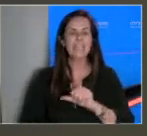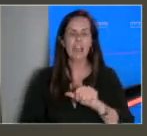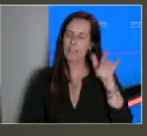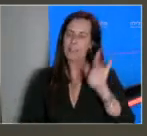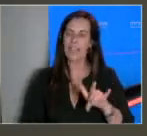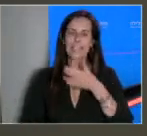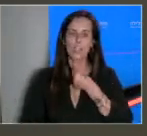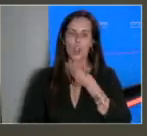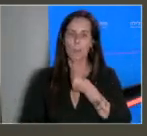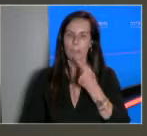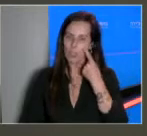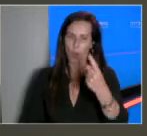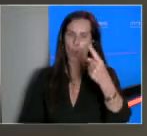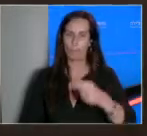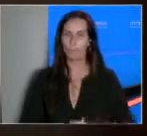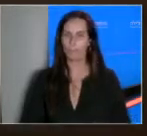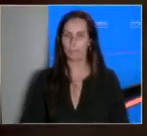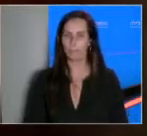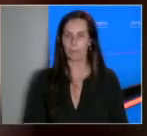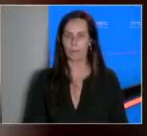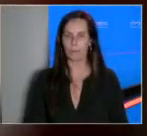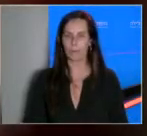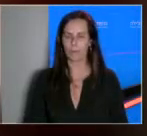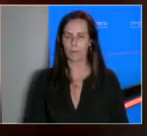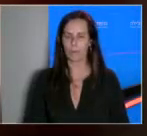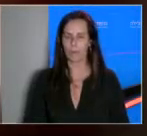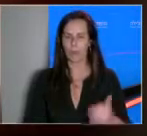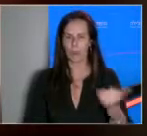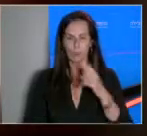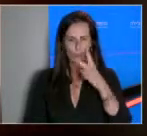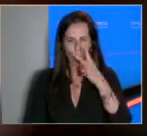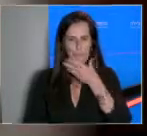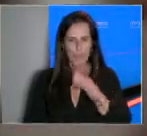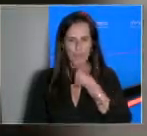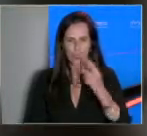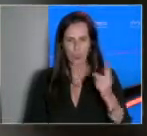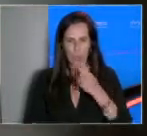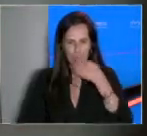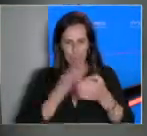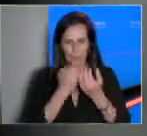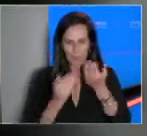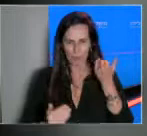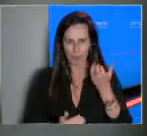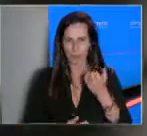נגד יוצאי אתיופיה. הנה, תראו. אני רוצה להגיד, כל פעם שרואים אתיופים מתפקרים